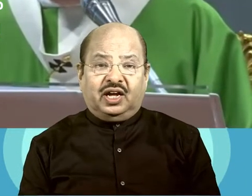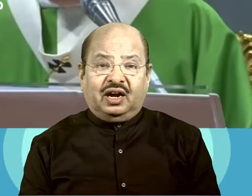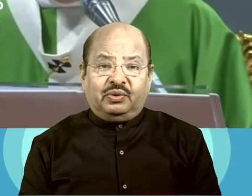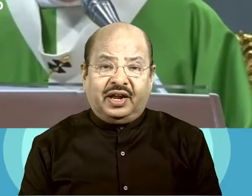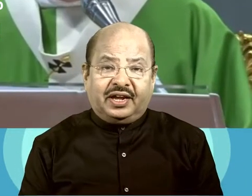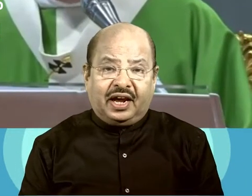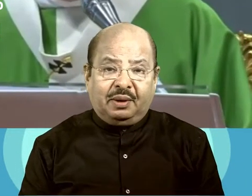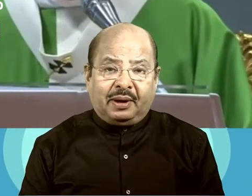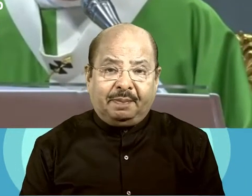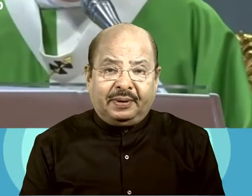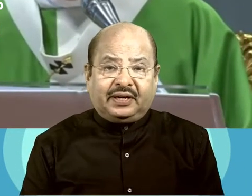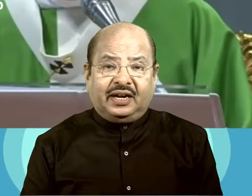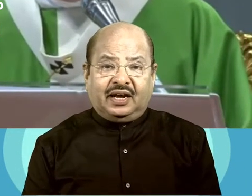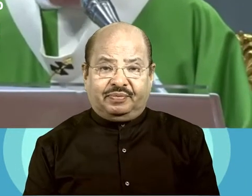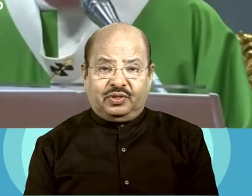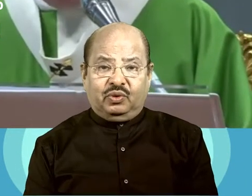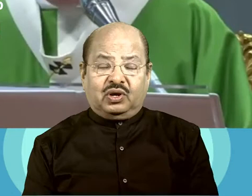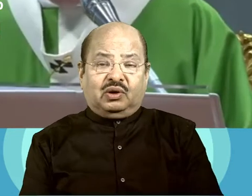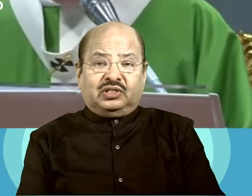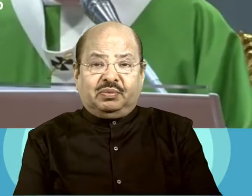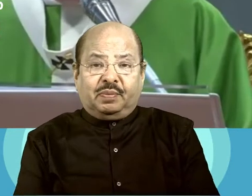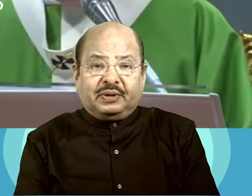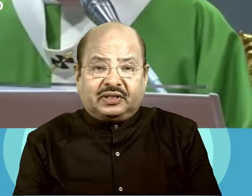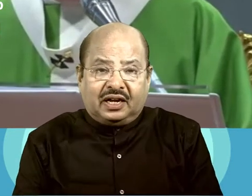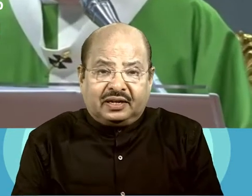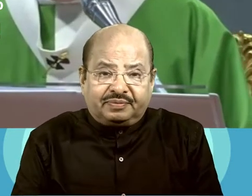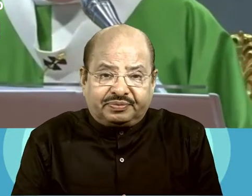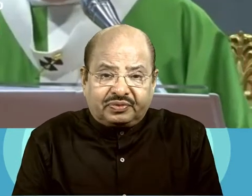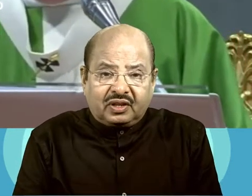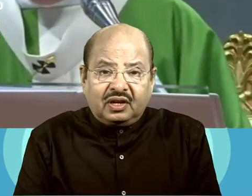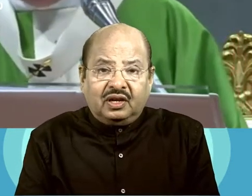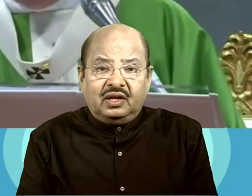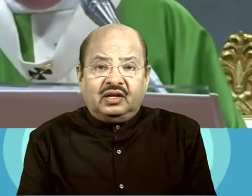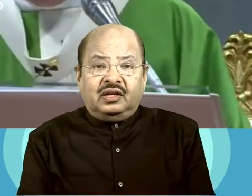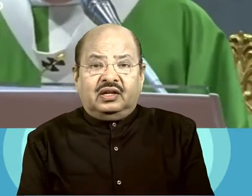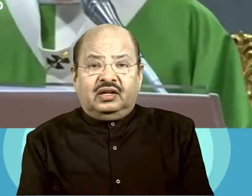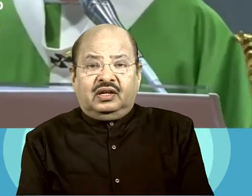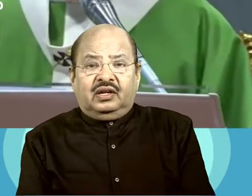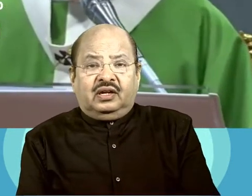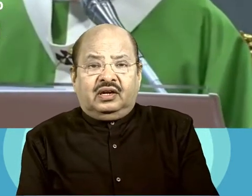സ്വീകരിച്ചുവെങ്കിലും ചോദ്യങ്ങൾ ഉന്നയിക്കാൻ ഭയപ്പെട്ടില്ല. ലൂക്ക 1:34.